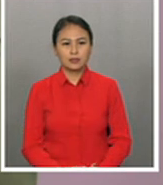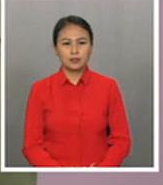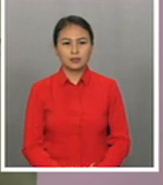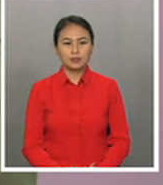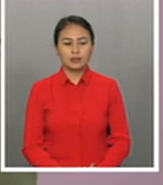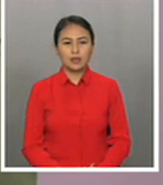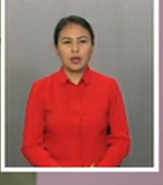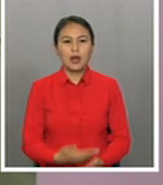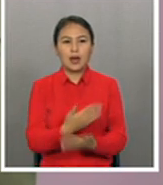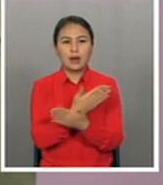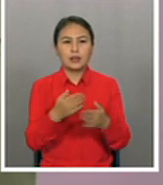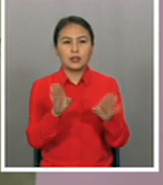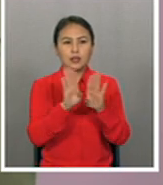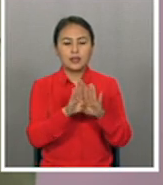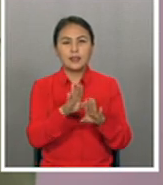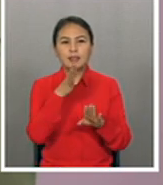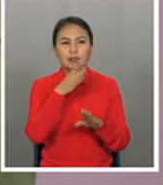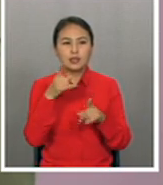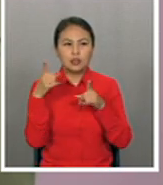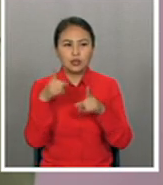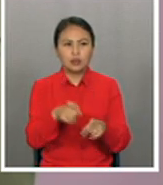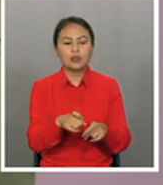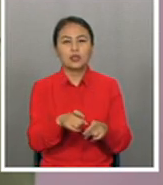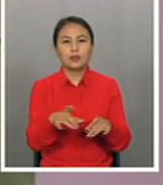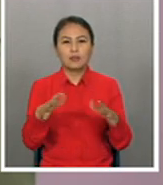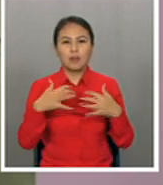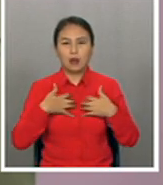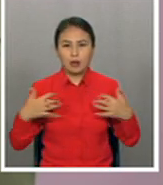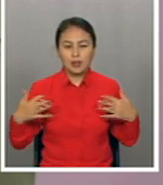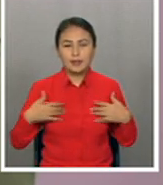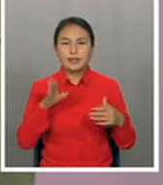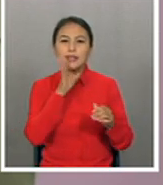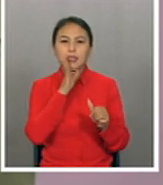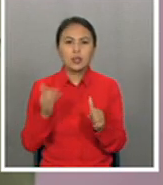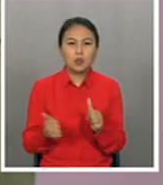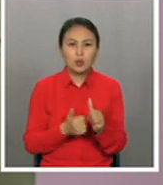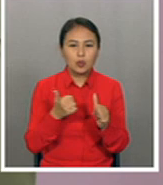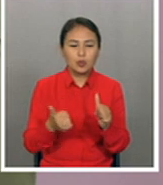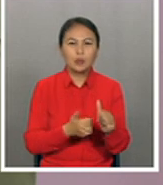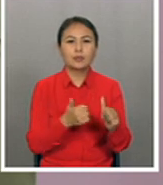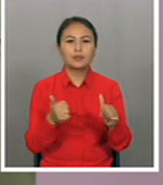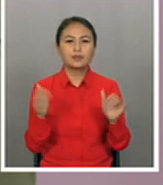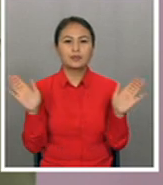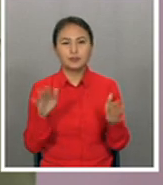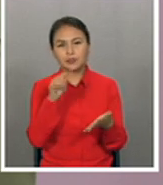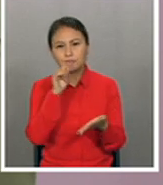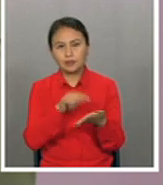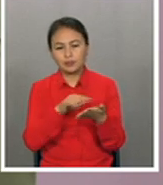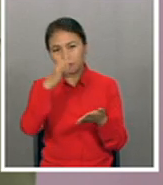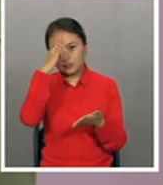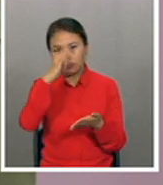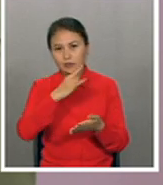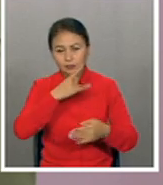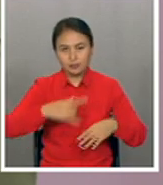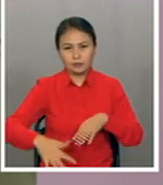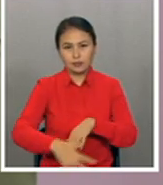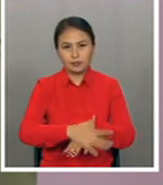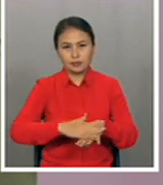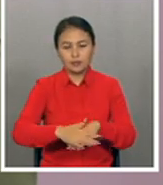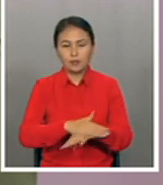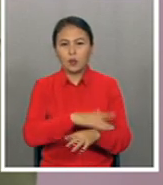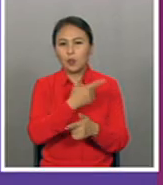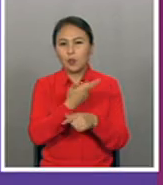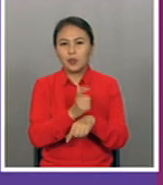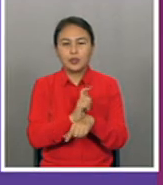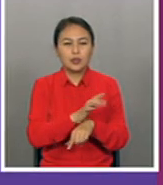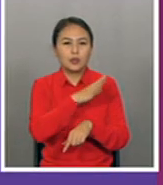Әрине, ит жүгіртіп аң аулау, қыз қуу, бүркіт салу сияқты қазақтың салт-дәстүрлері өте көп